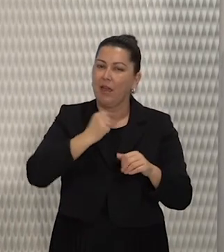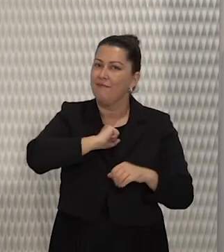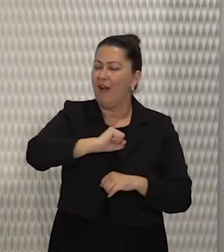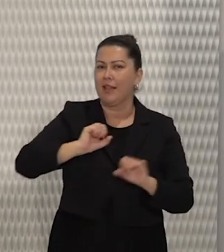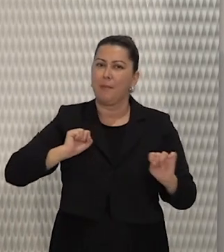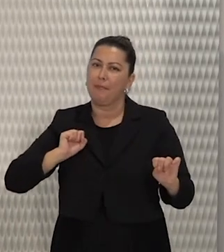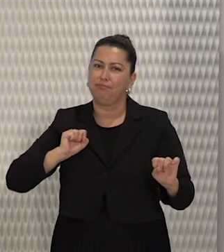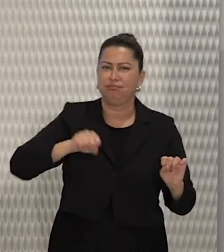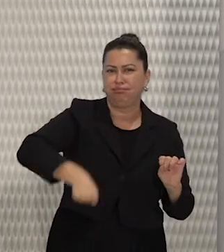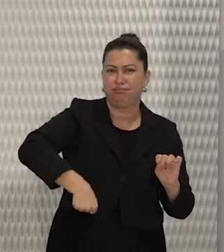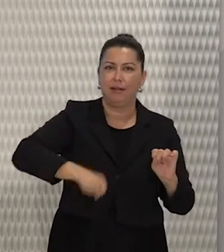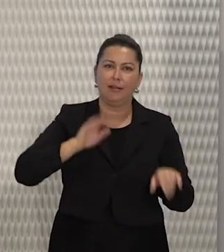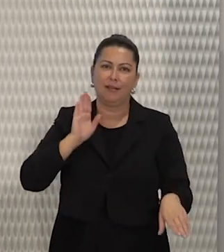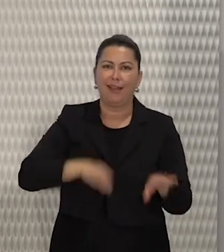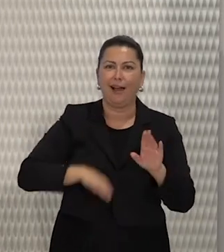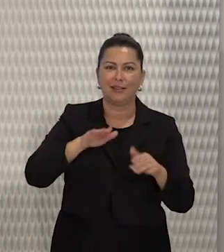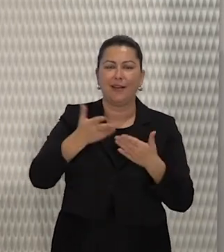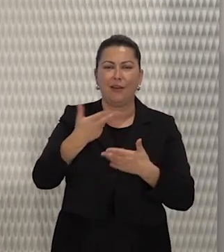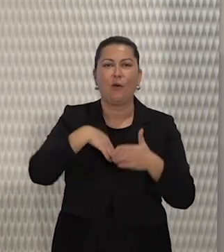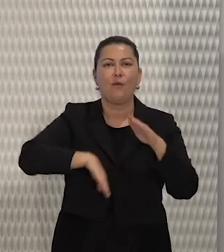mit voller Motivation.